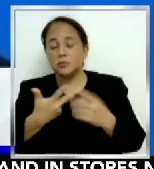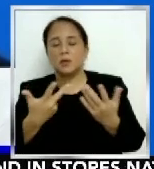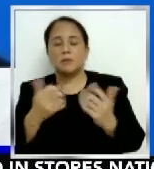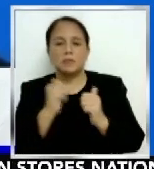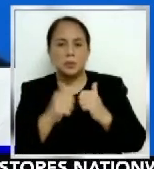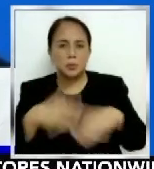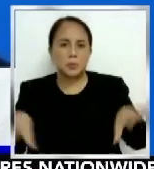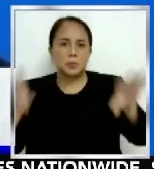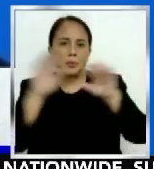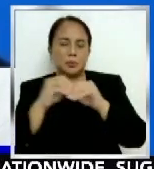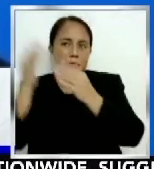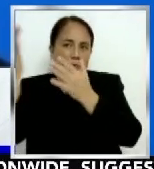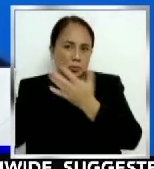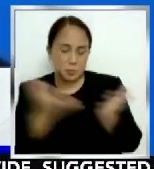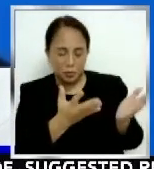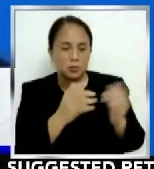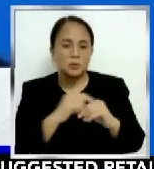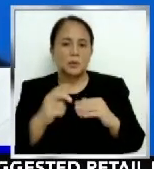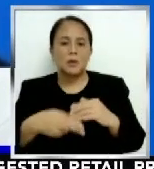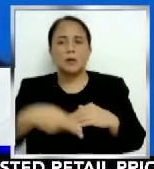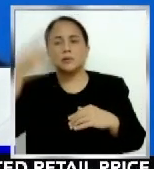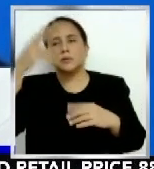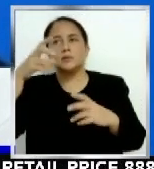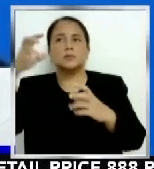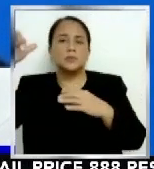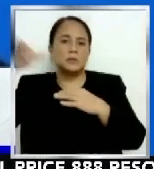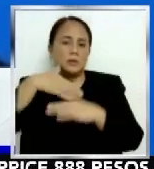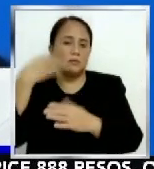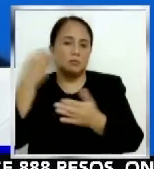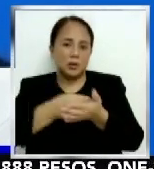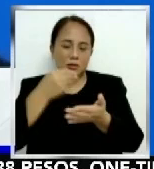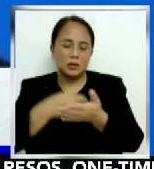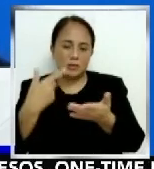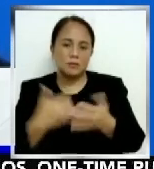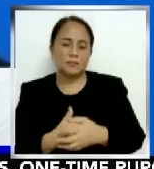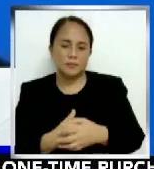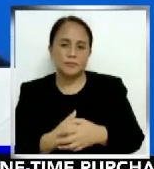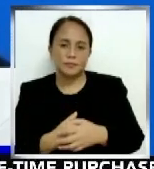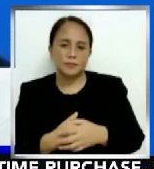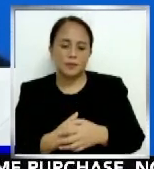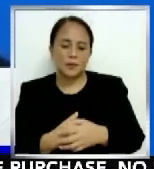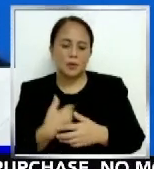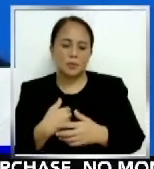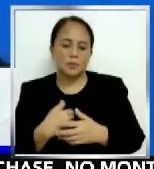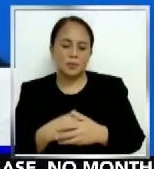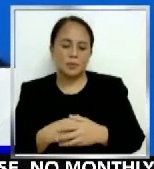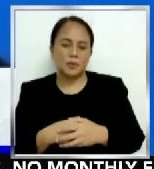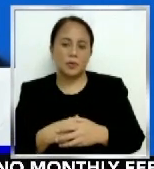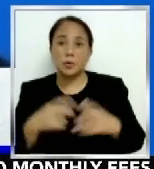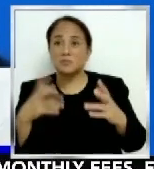season. No? Tumataas naman yung remittances na, no? By that time, lalo towards the end of the year, for holiday spending. At the same time, yung